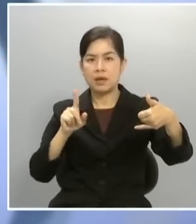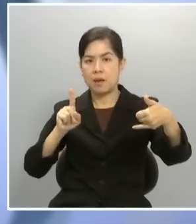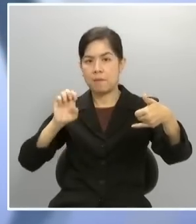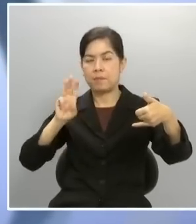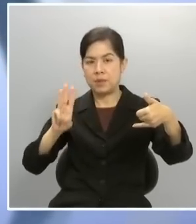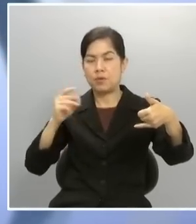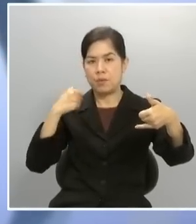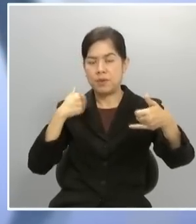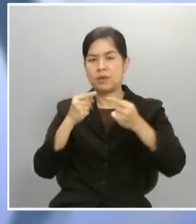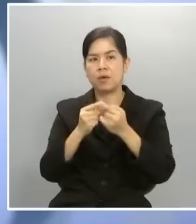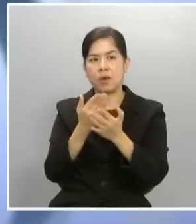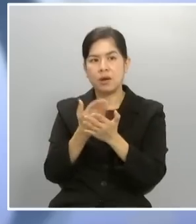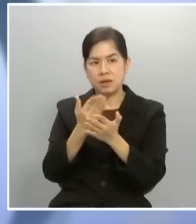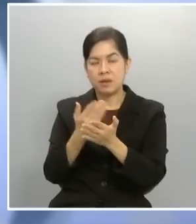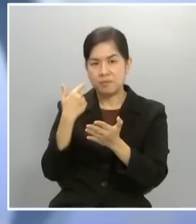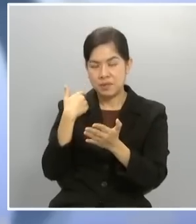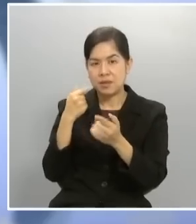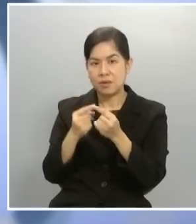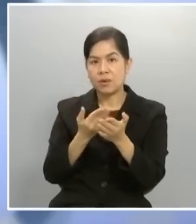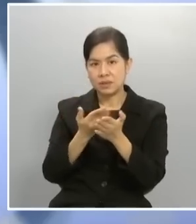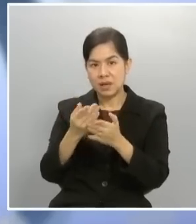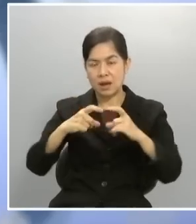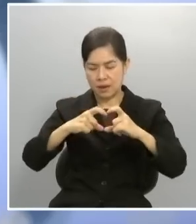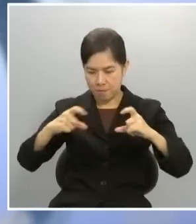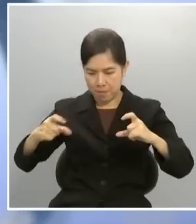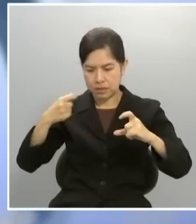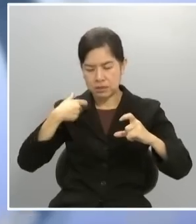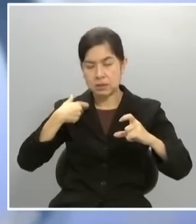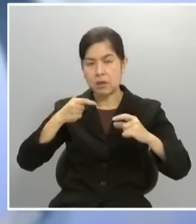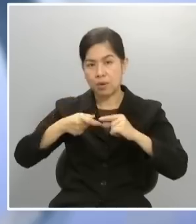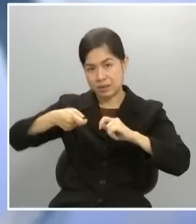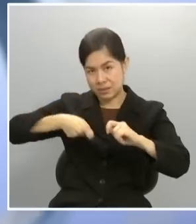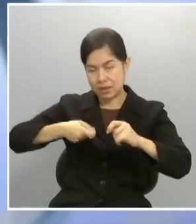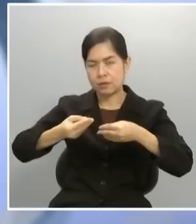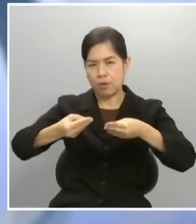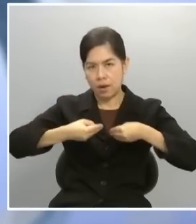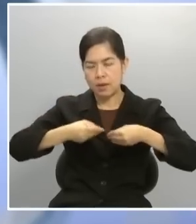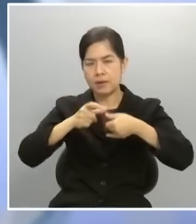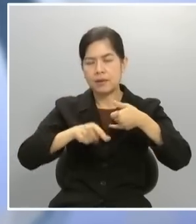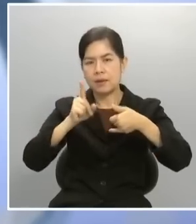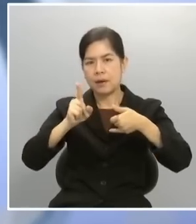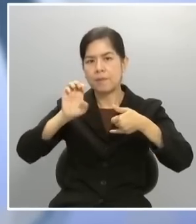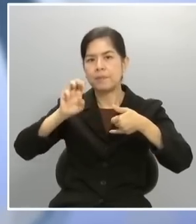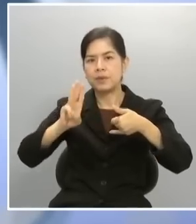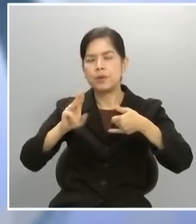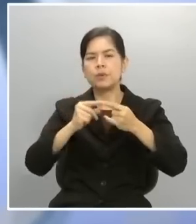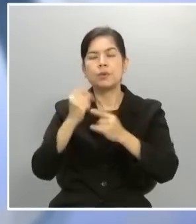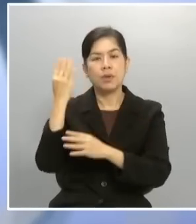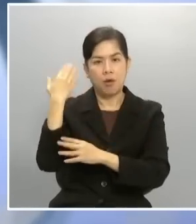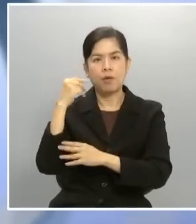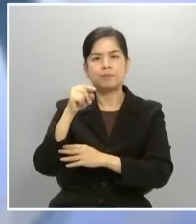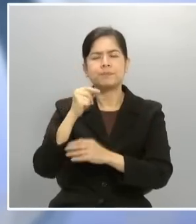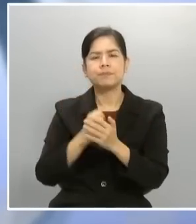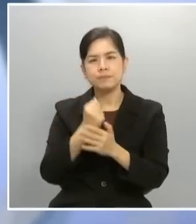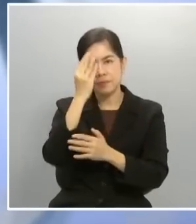ชำระเงินโดยการจ่ายเป็นแคชเชียร์เช็คให้กับคุณดิวอืนะฮะซึ่งแน่นอนครับว่าอันนั้นอาจจะเป็นหลักฐานนึงซึ่ง